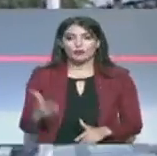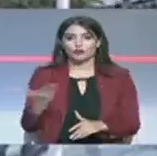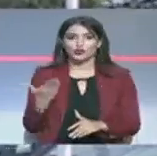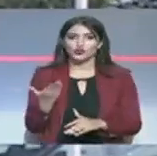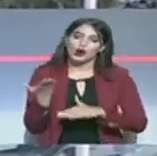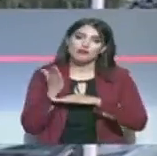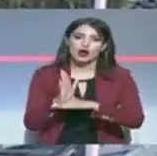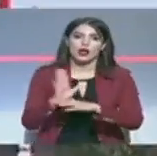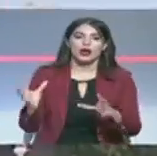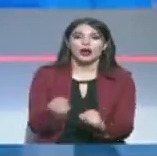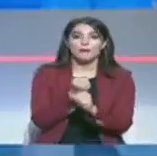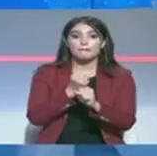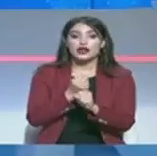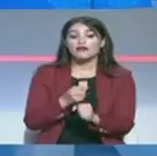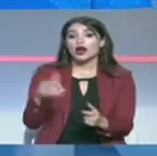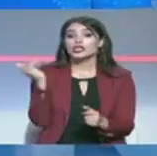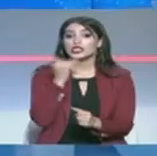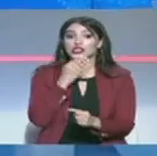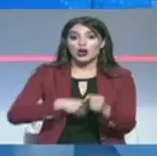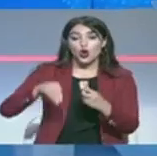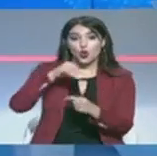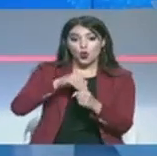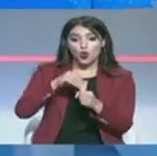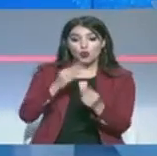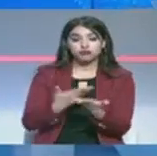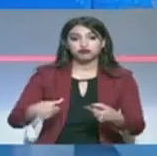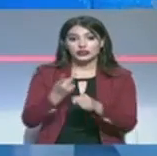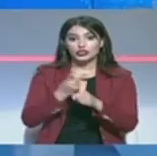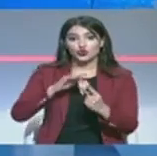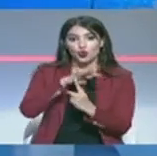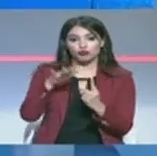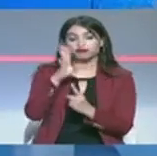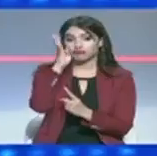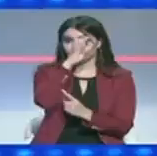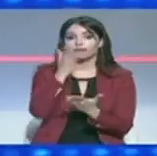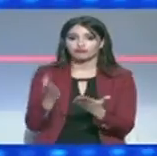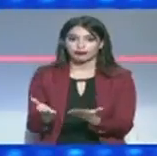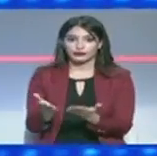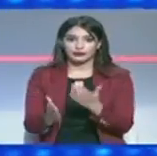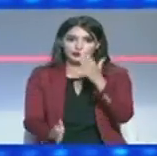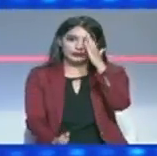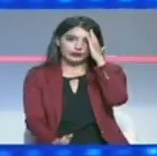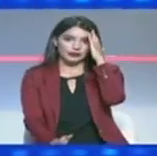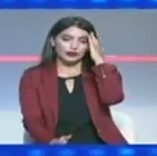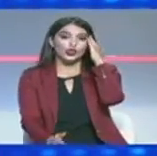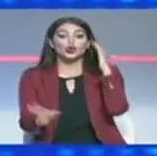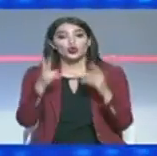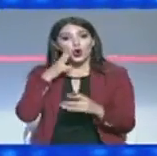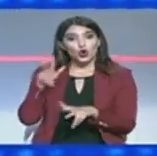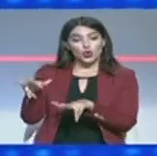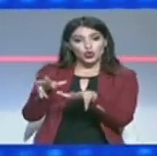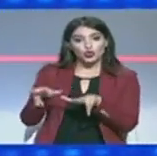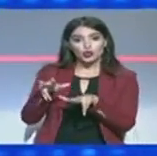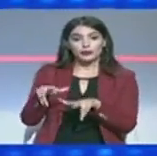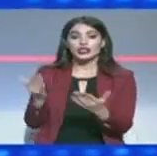إثراء للمرور إلى إنقاذ عاجل لوضع اقتصادي صعب واجتماعي محتقن. وفي هذا الربورتاج